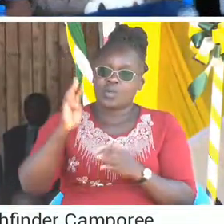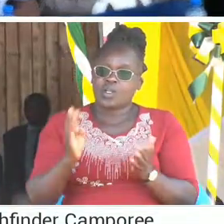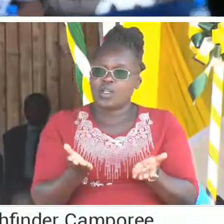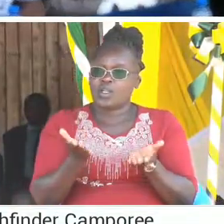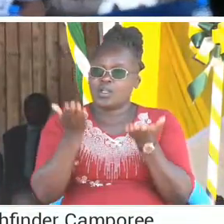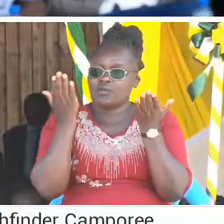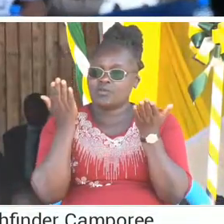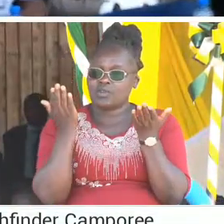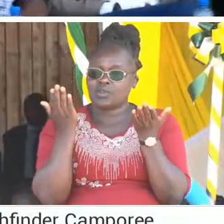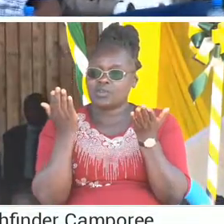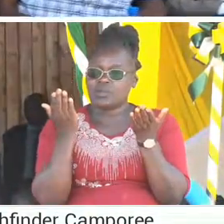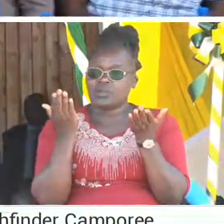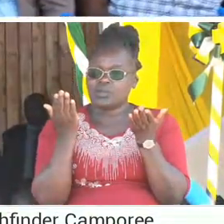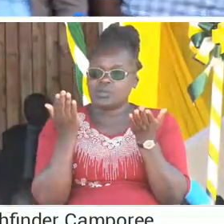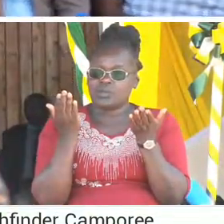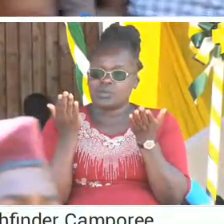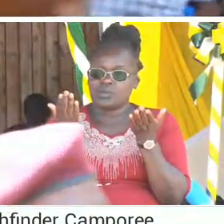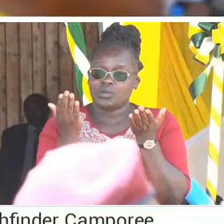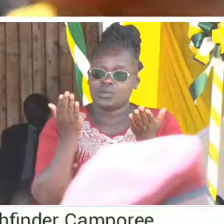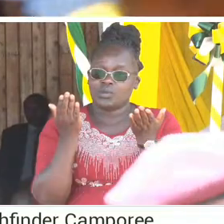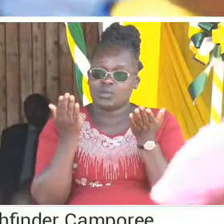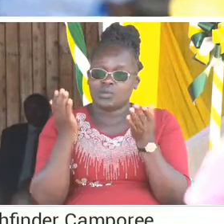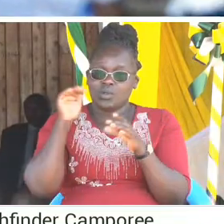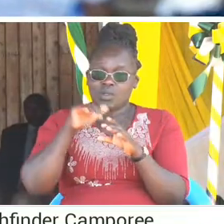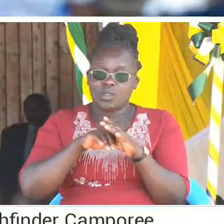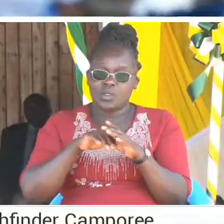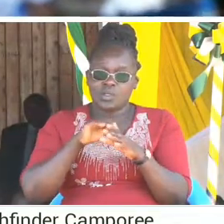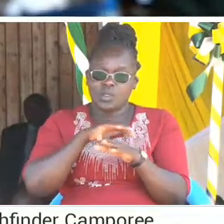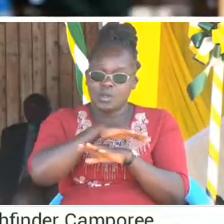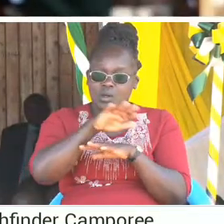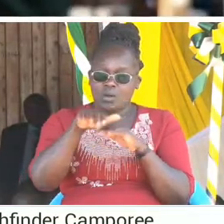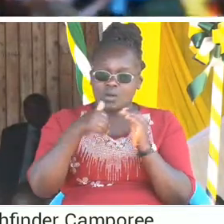atakutukuza juu ya mataifa yote.